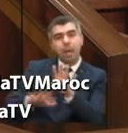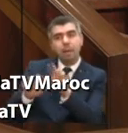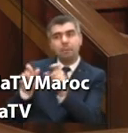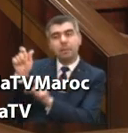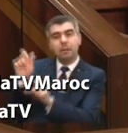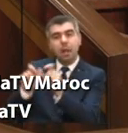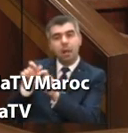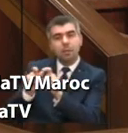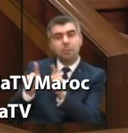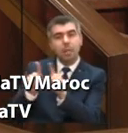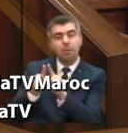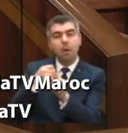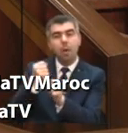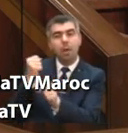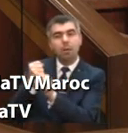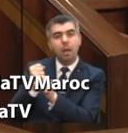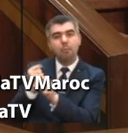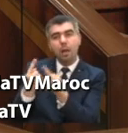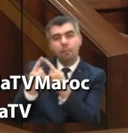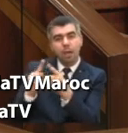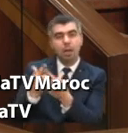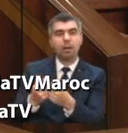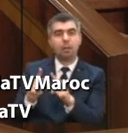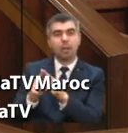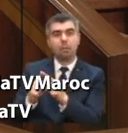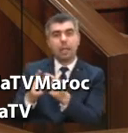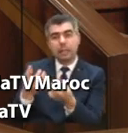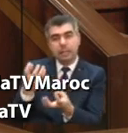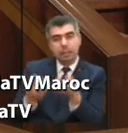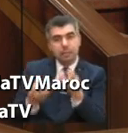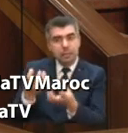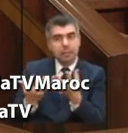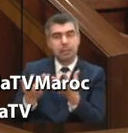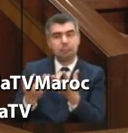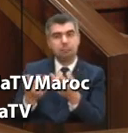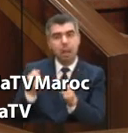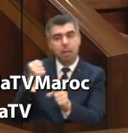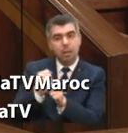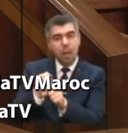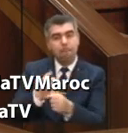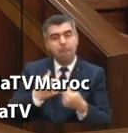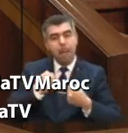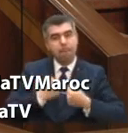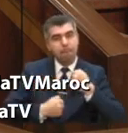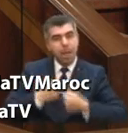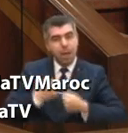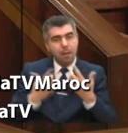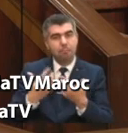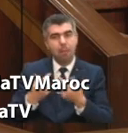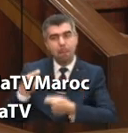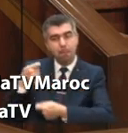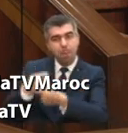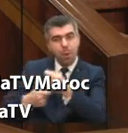المغاربة اللي تشتغلوا في القطاع الغير المهيكل، المياومين، الطباخة، اللي خدامين في الحمام، اللي تبيعوا وشريوا، اللي